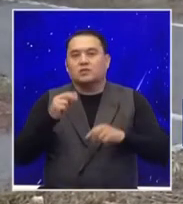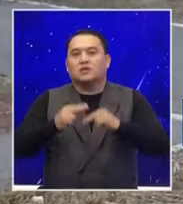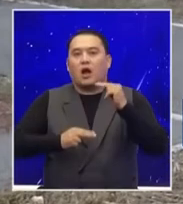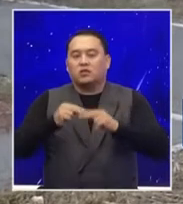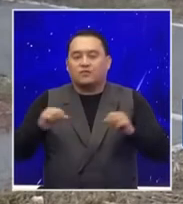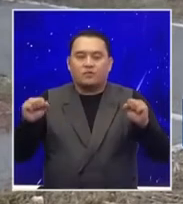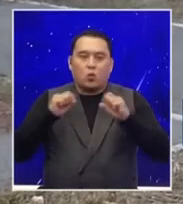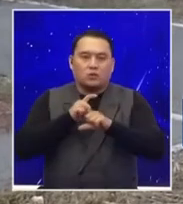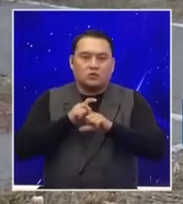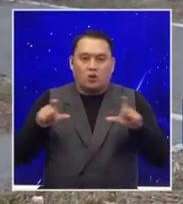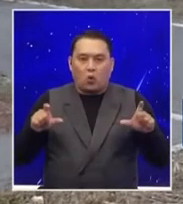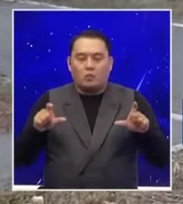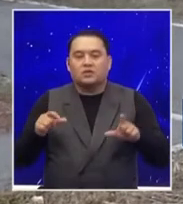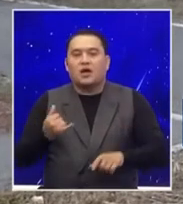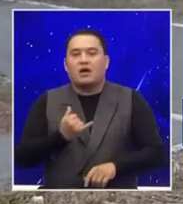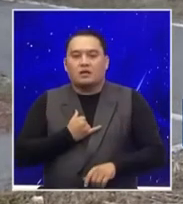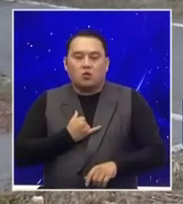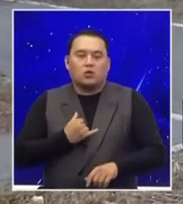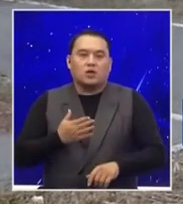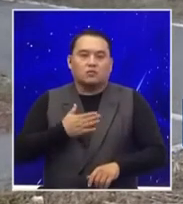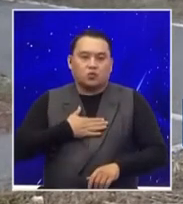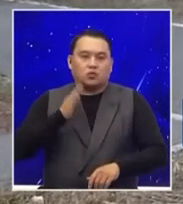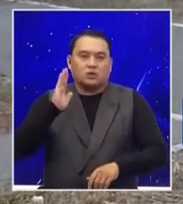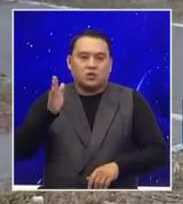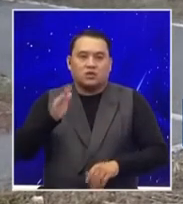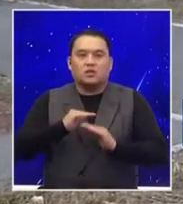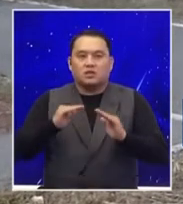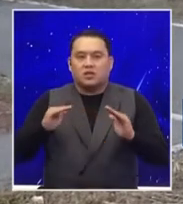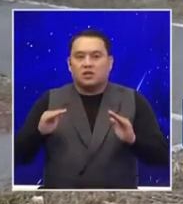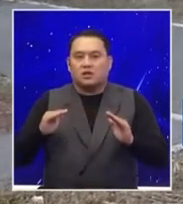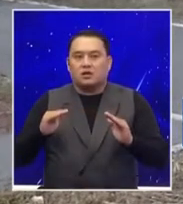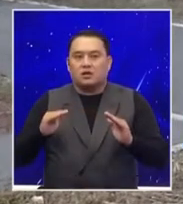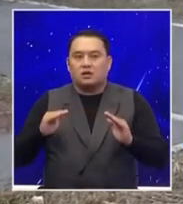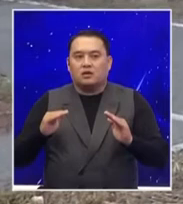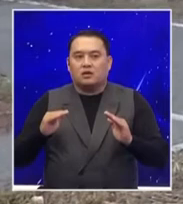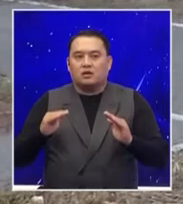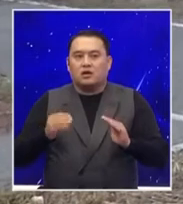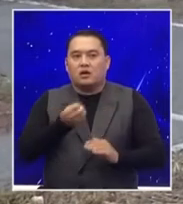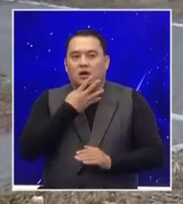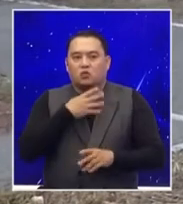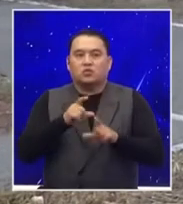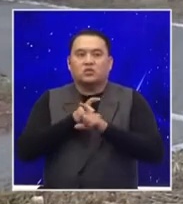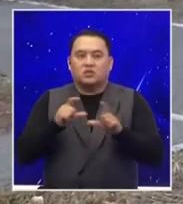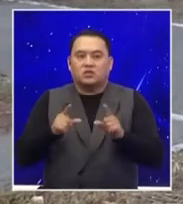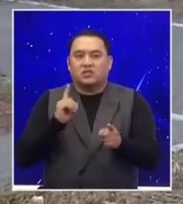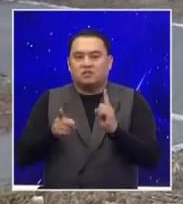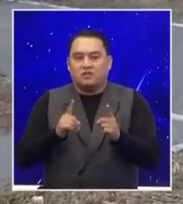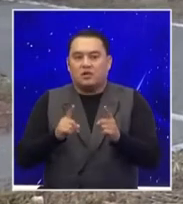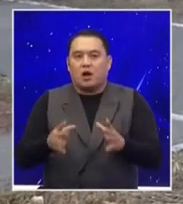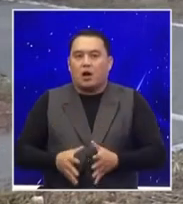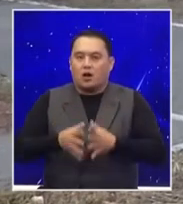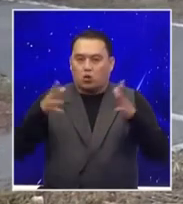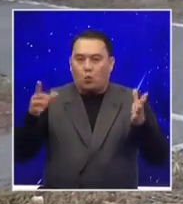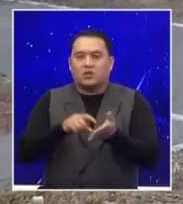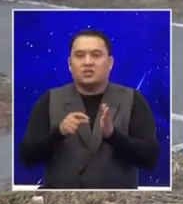строительство физкультурного оздоровительного комплекса – это уже для наших детишек очень хорошее здание, действительно очень огромное